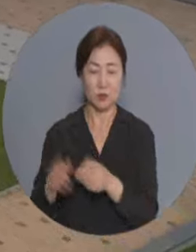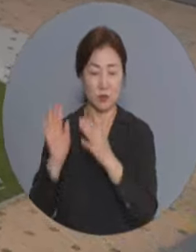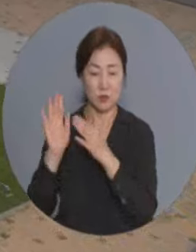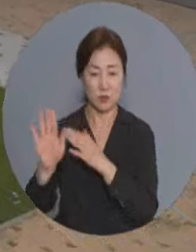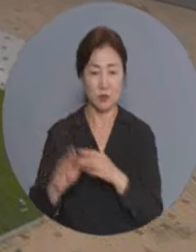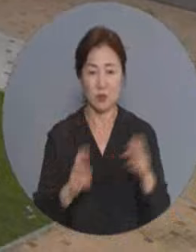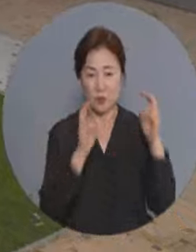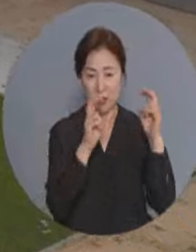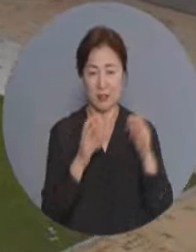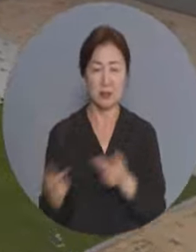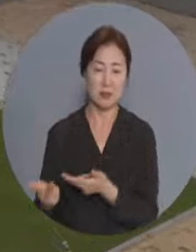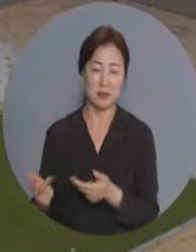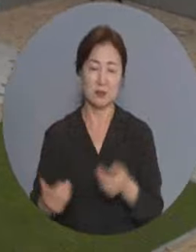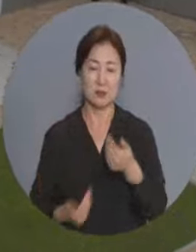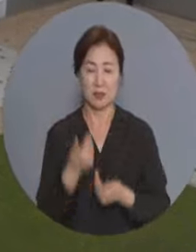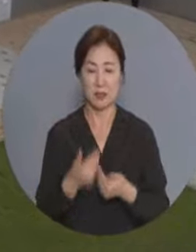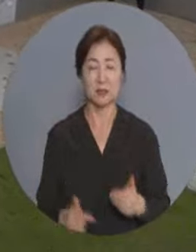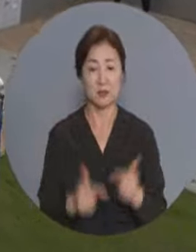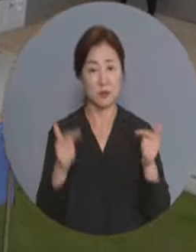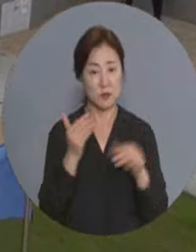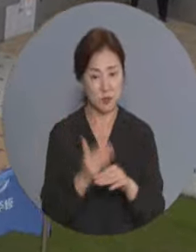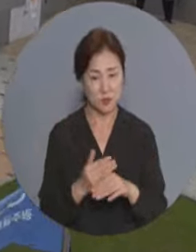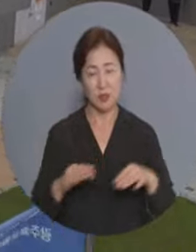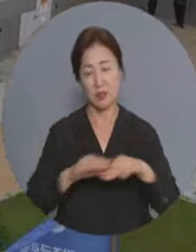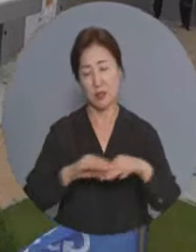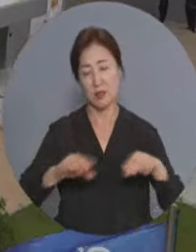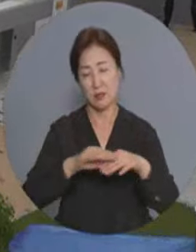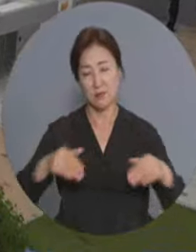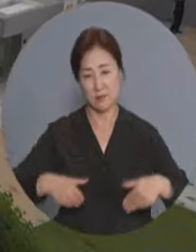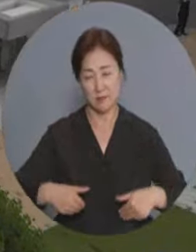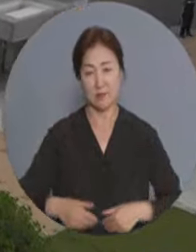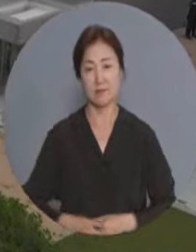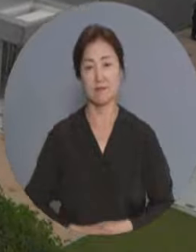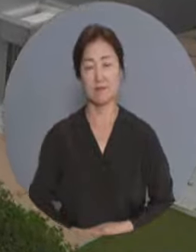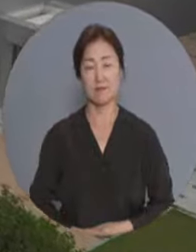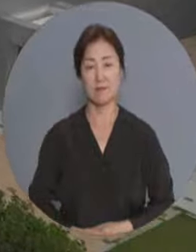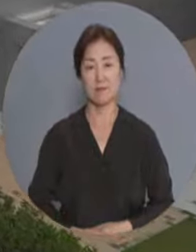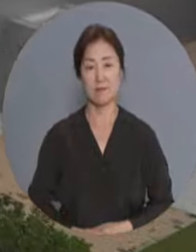노사관계가 악화하고 있다는 점은 풀어야 할 과제로 남아 있습니다. MBC 뉴스 윤문수입니다.